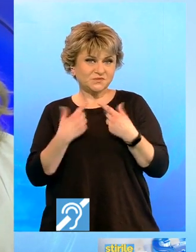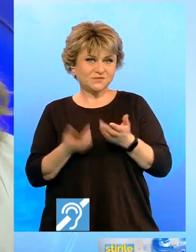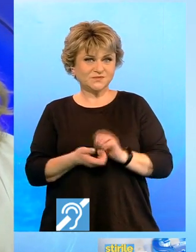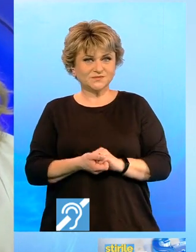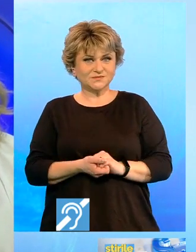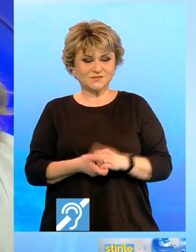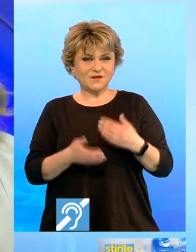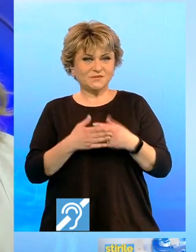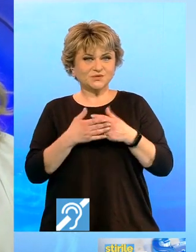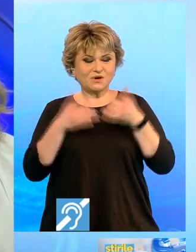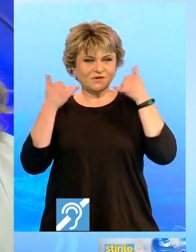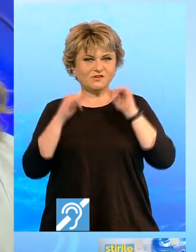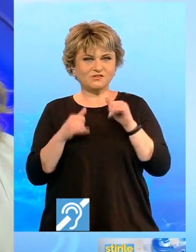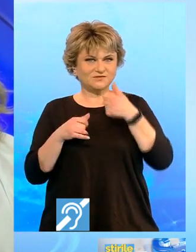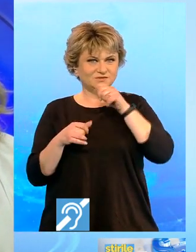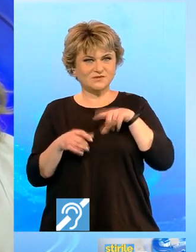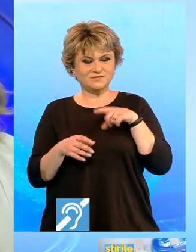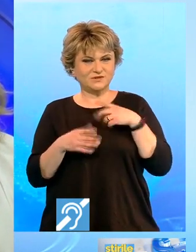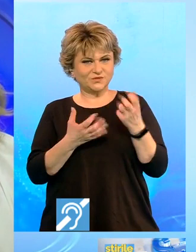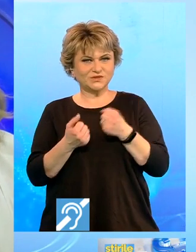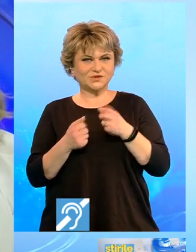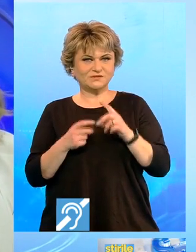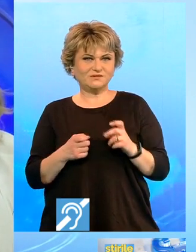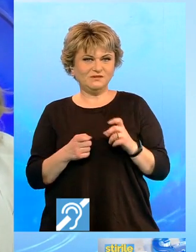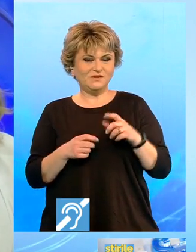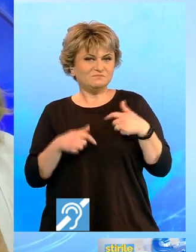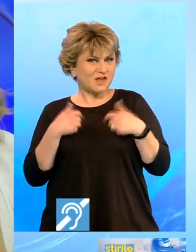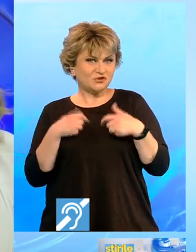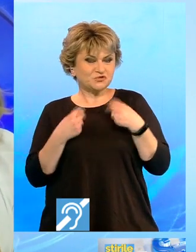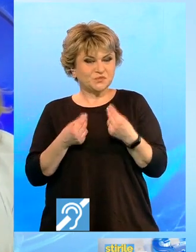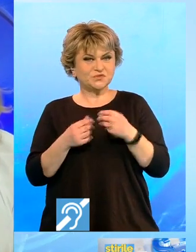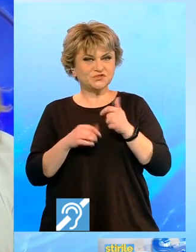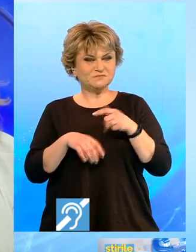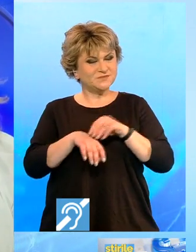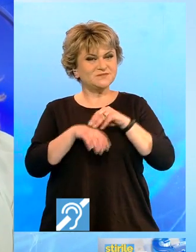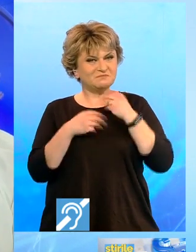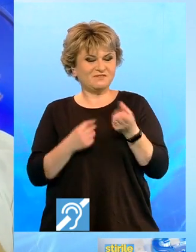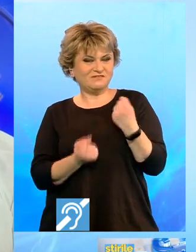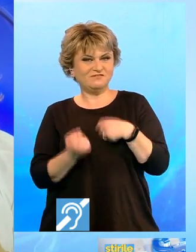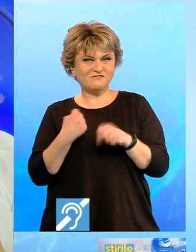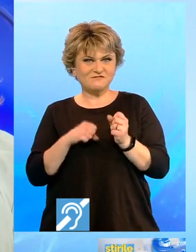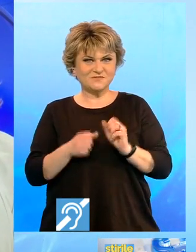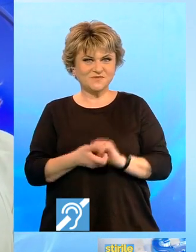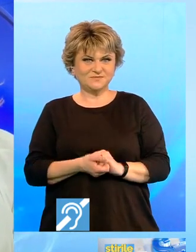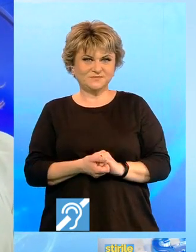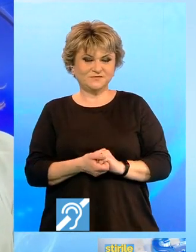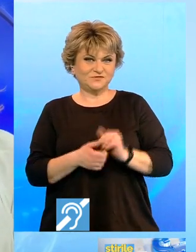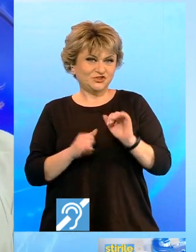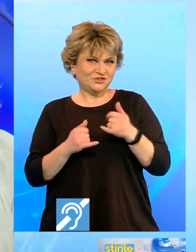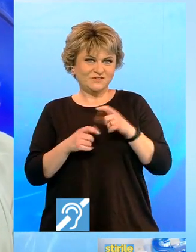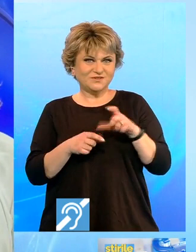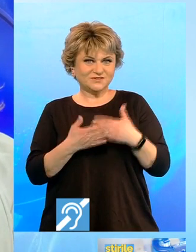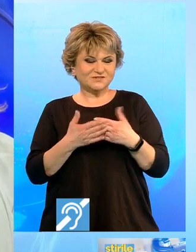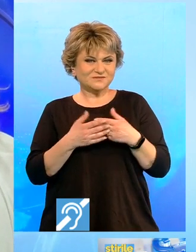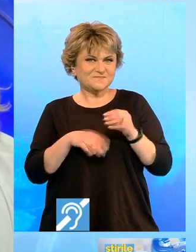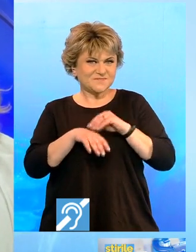Pentru Capricorn, ziua este aducătoare de energie bună, se simt bine, sunt în formă și datorită